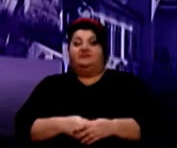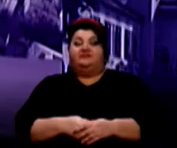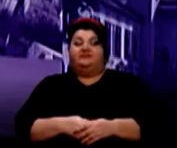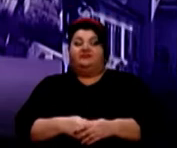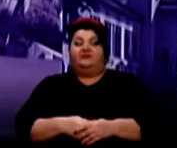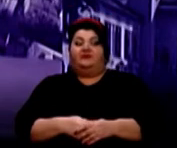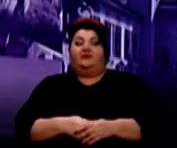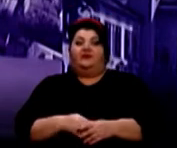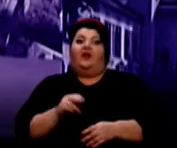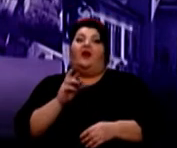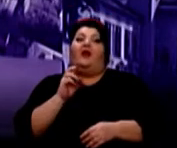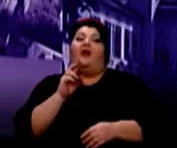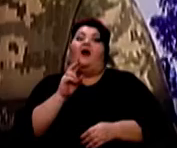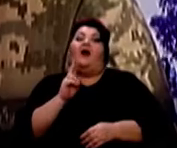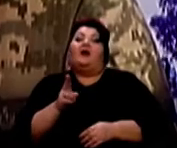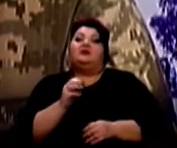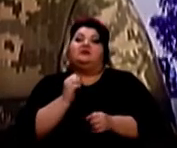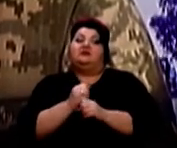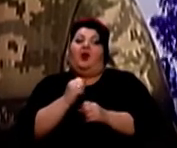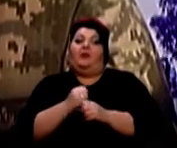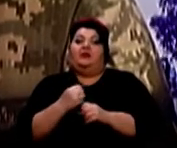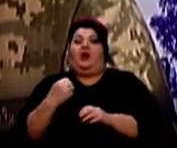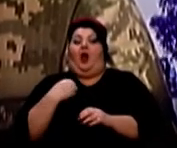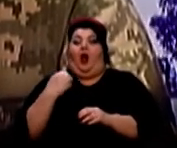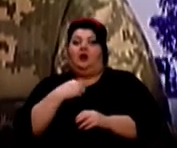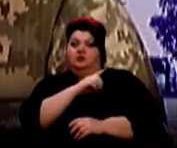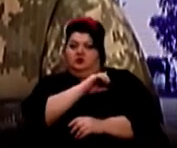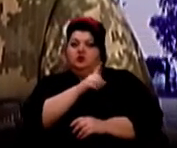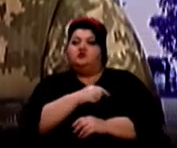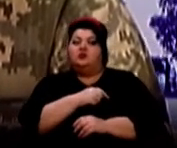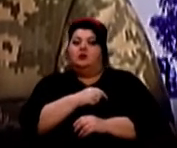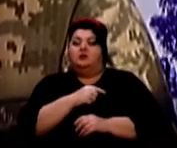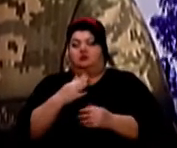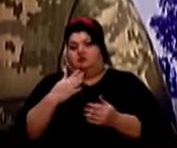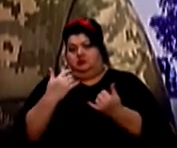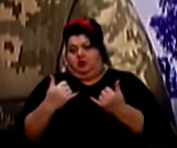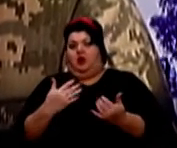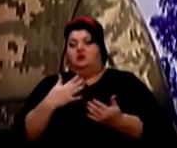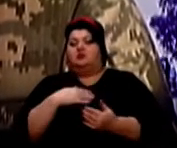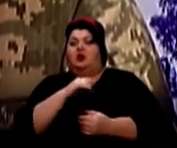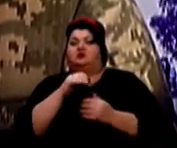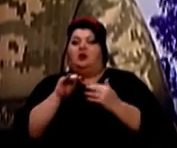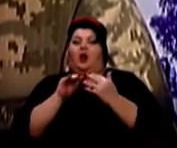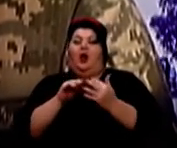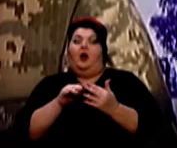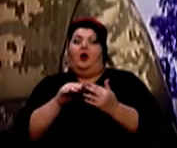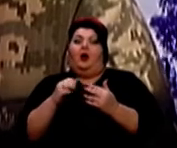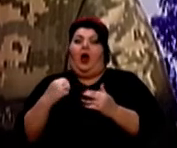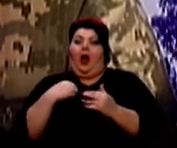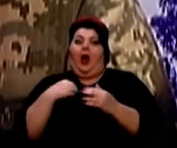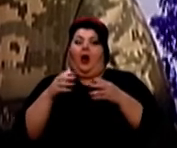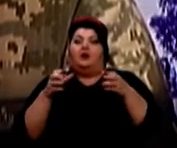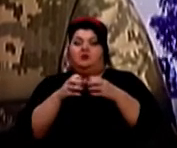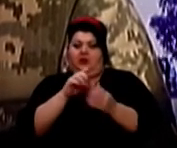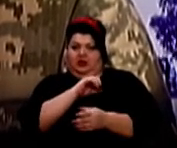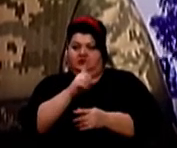Як зробити армію сильною? Скажіть, будь ласка. Вона і зараз є сильною. Тільки нам потрібно не стояти на місці, а